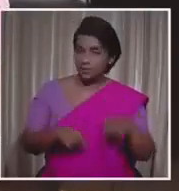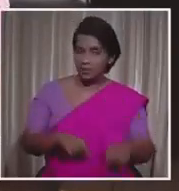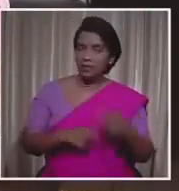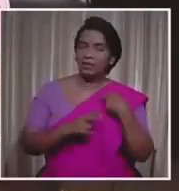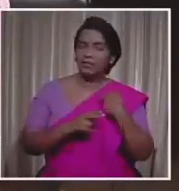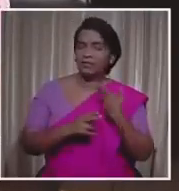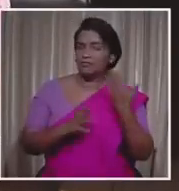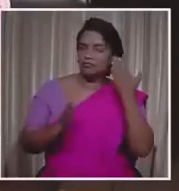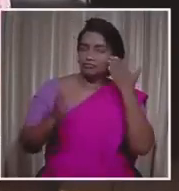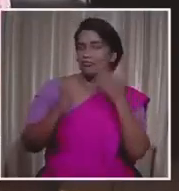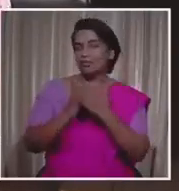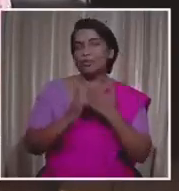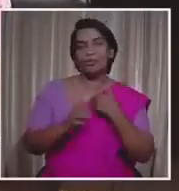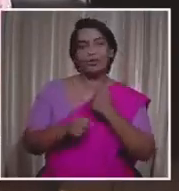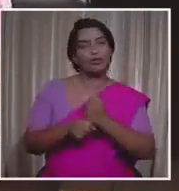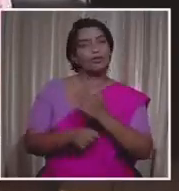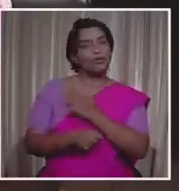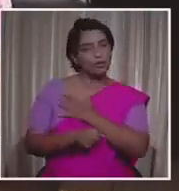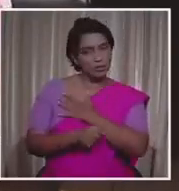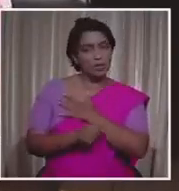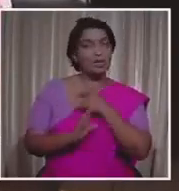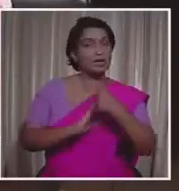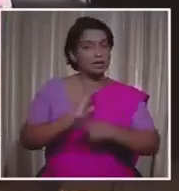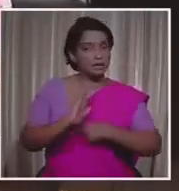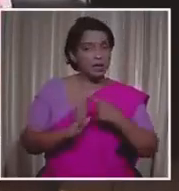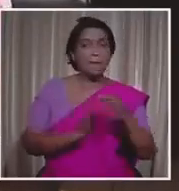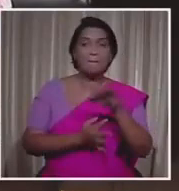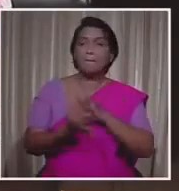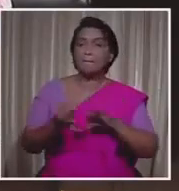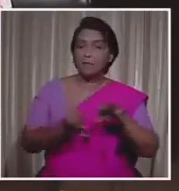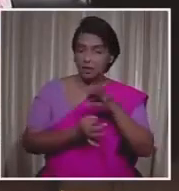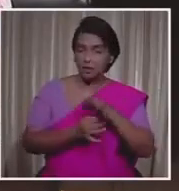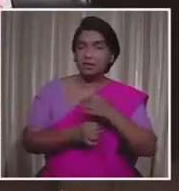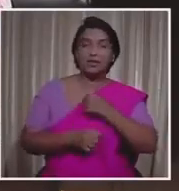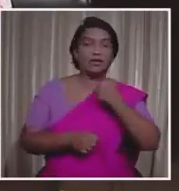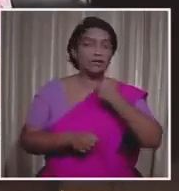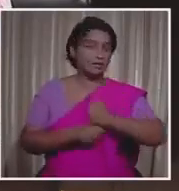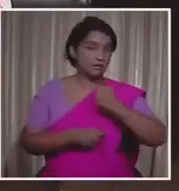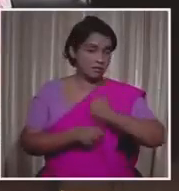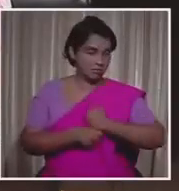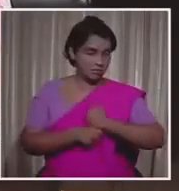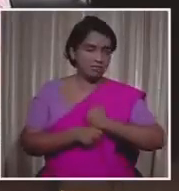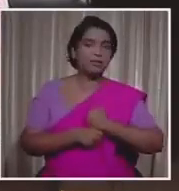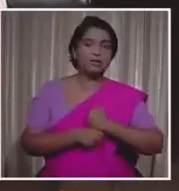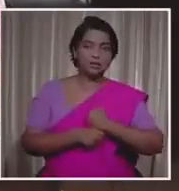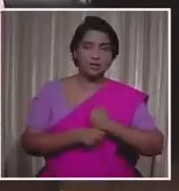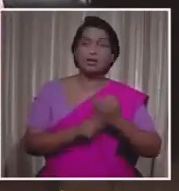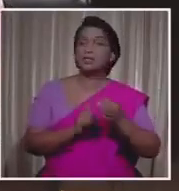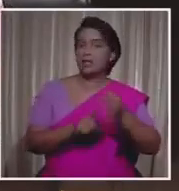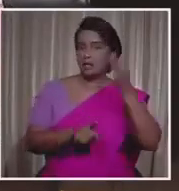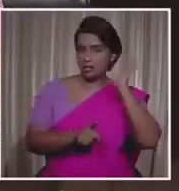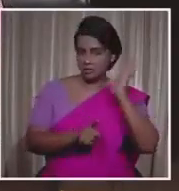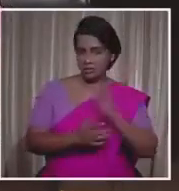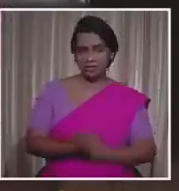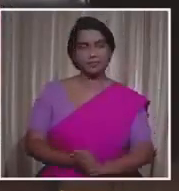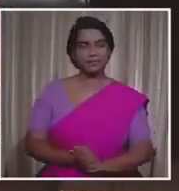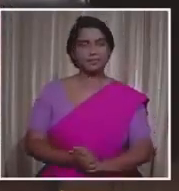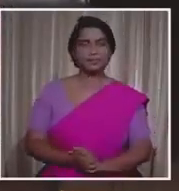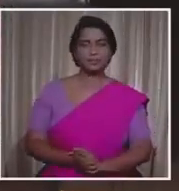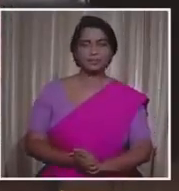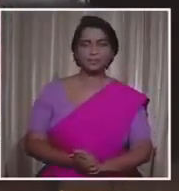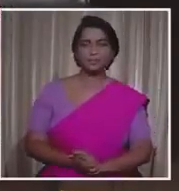හිතවත් ගෝඨාභය රාජපක්ෂ ශ්‍රී ලංකා ප්‍රජාතාන්ත්‍රික සමාජවාදී ජනරජයේ ජනාධිපති.